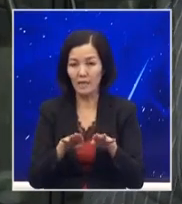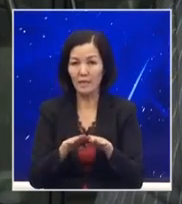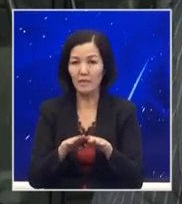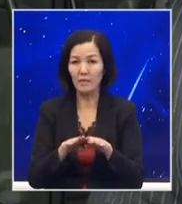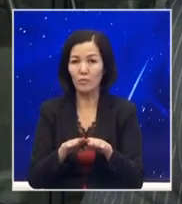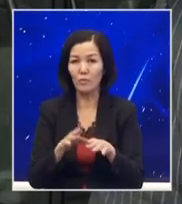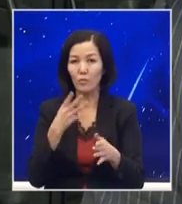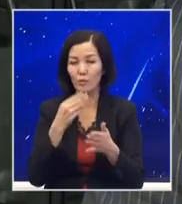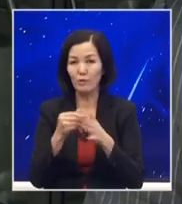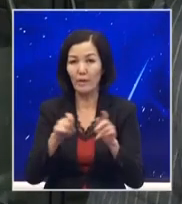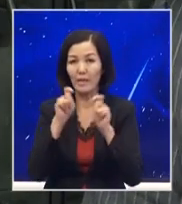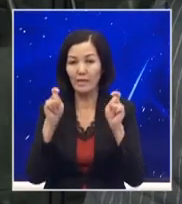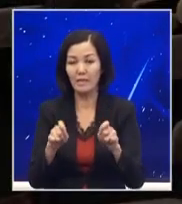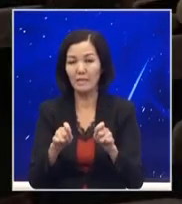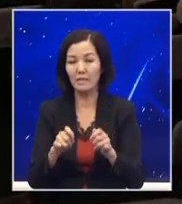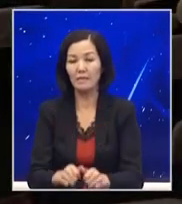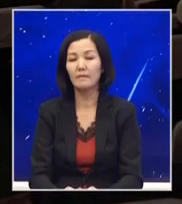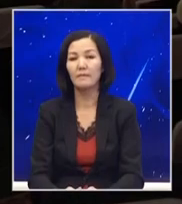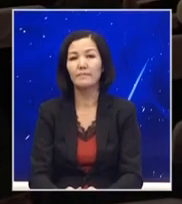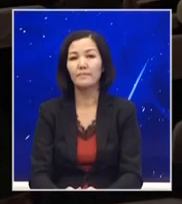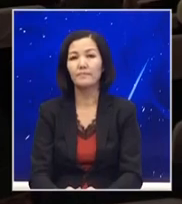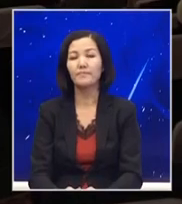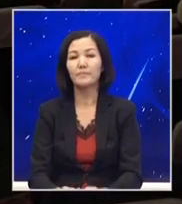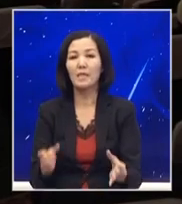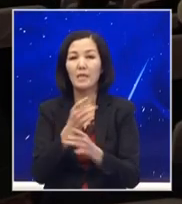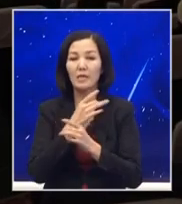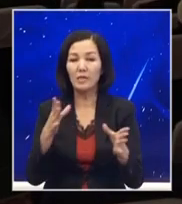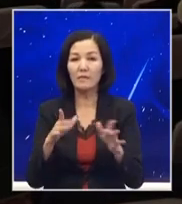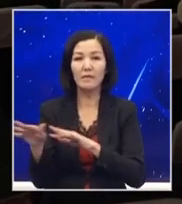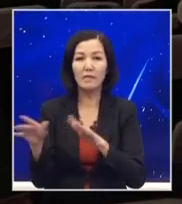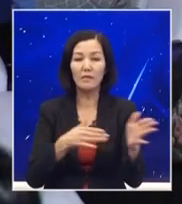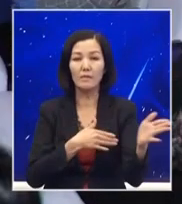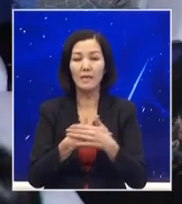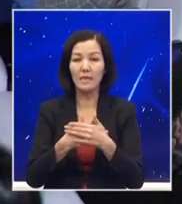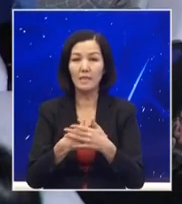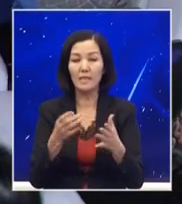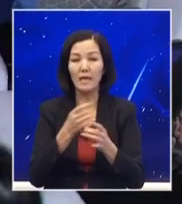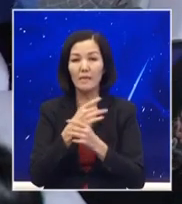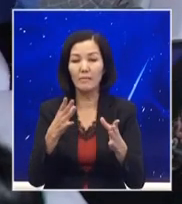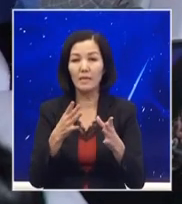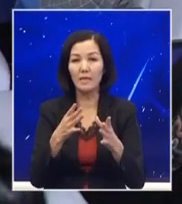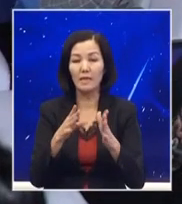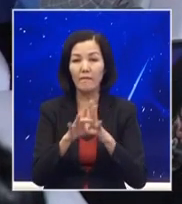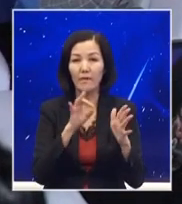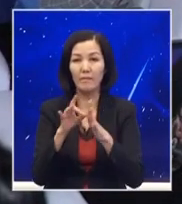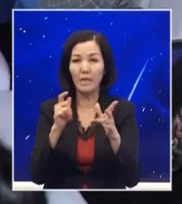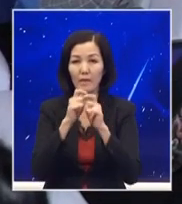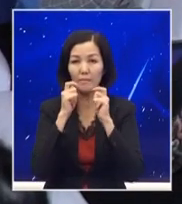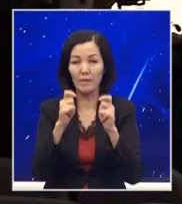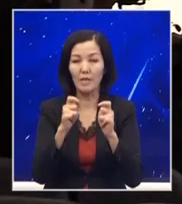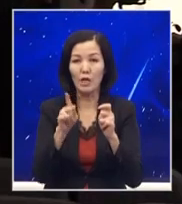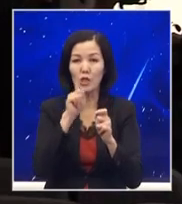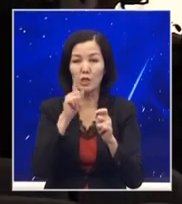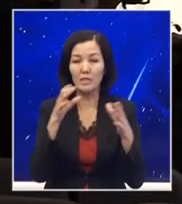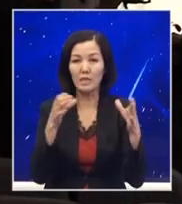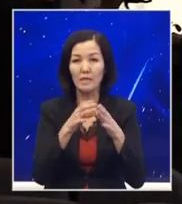сделать у себя, в своих странах. На торжественной церемонии закрытия отметили лучшие штабы активных бойцов и трудовых отрядов «Жасыл-Ел»